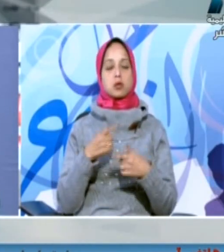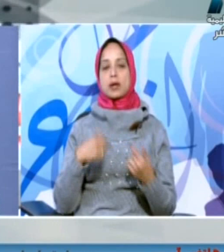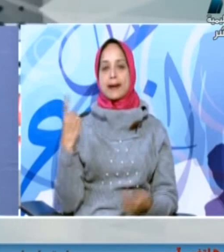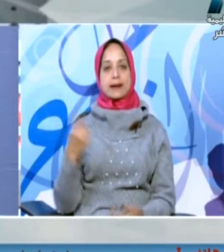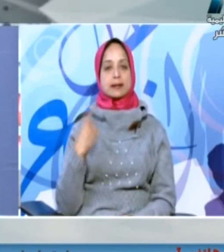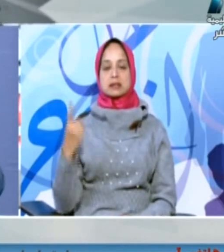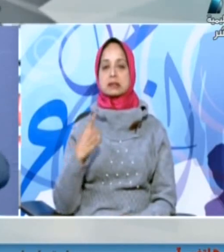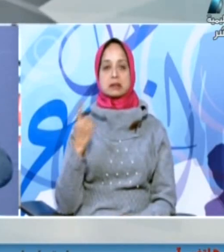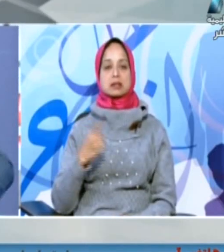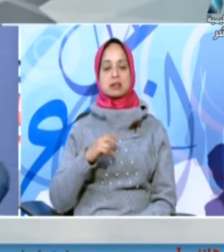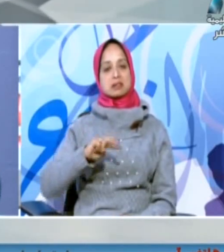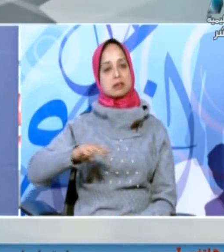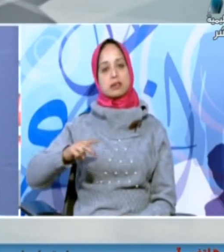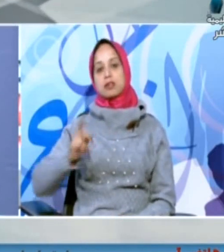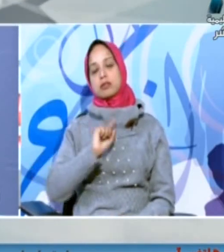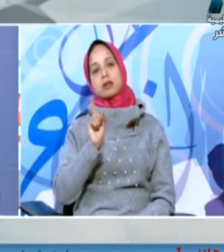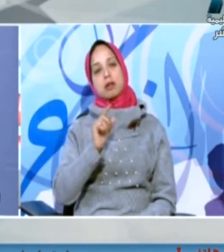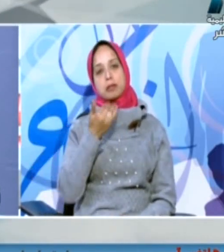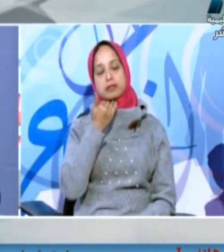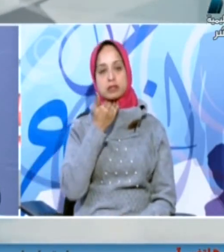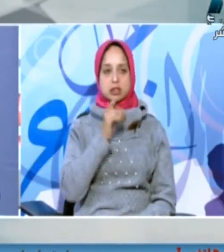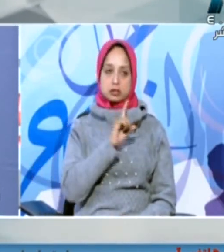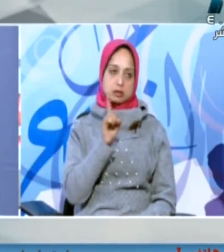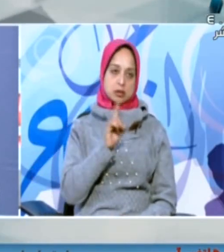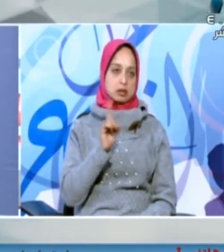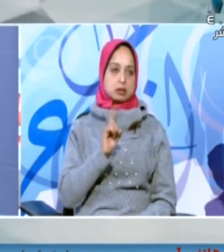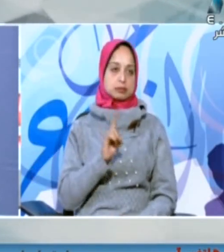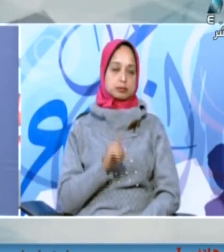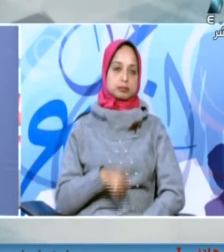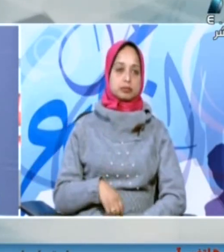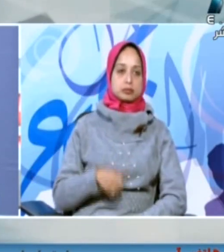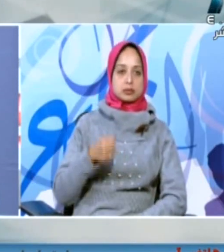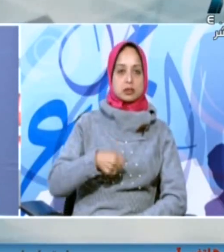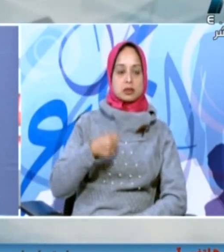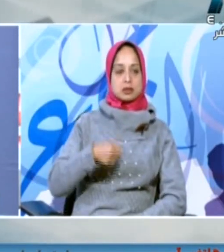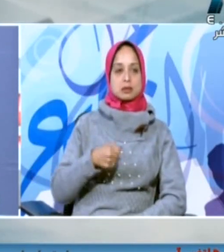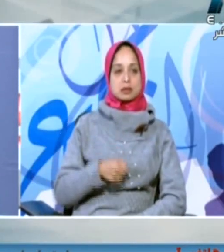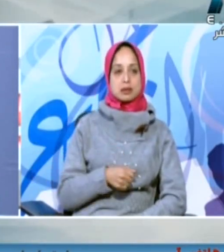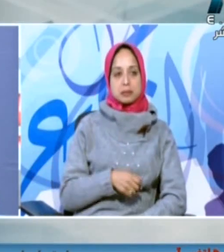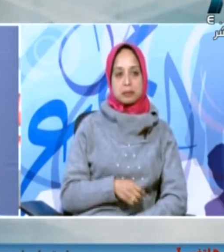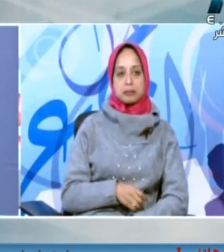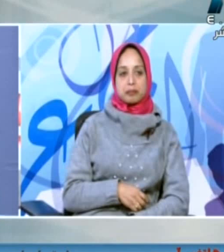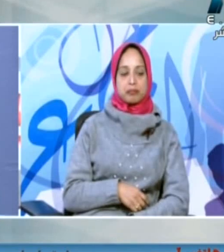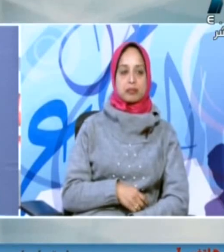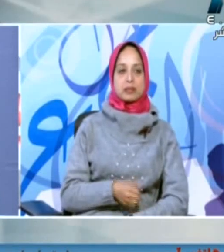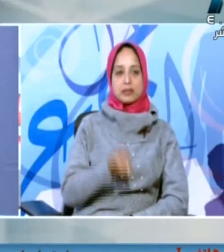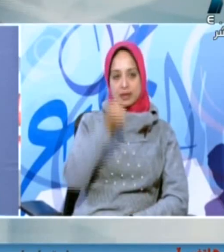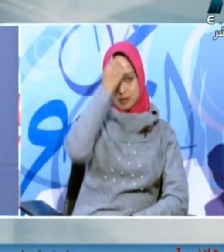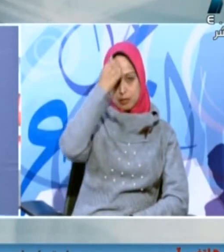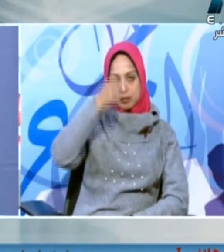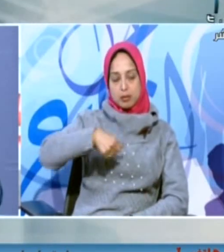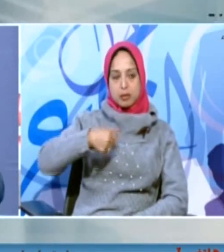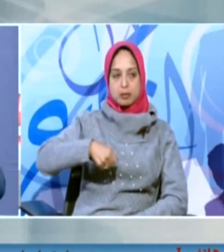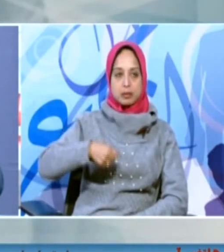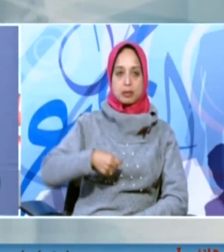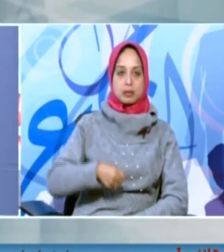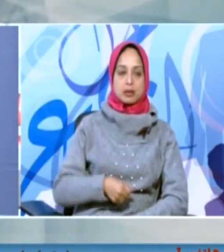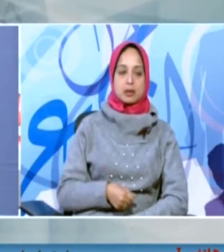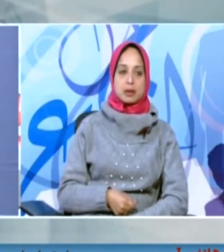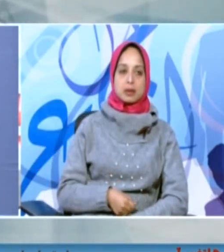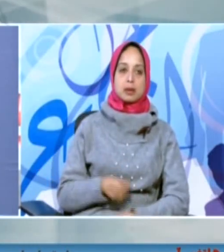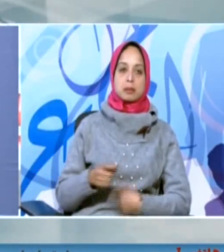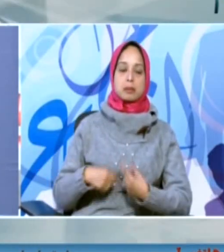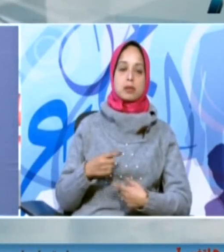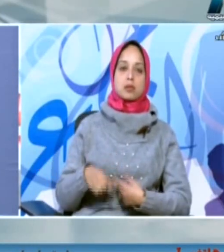في تصريح جاي ان هو مفيش تغيير يعني كده. لا لا، بص يا ساره، هو الاستاذ محمود بقى احنا بنبارك له بالمناسبه ان الاستاذ محمود بقى الف مبروك ليه، بقى مستشار